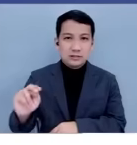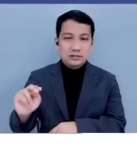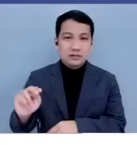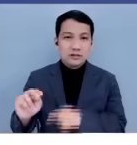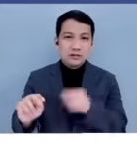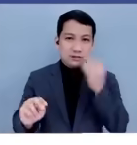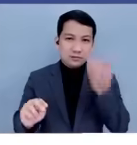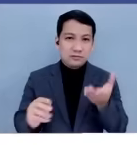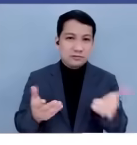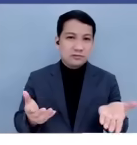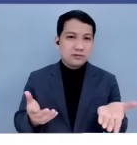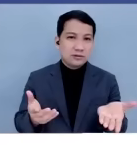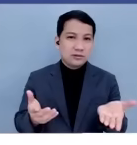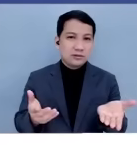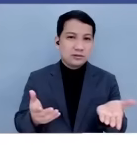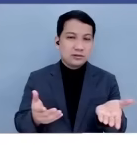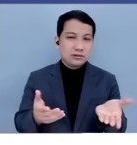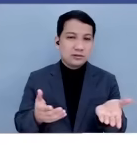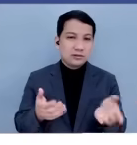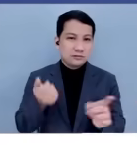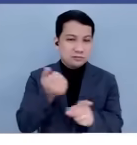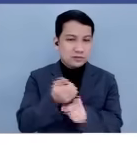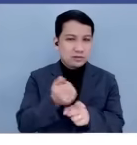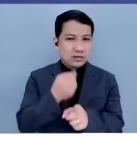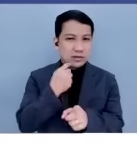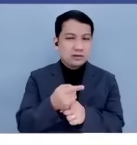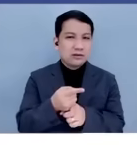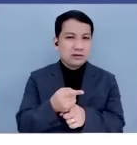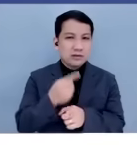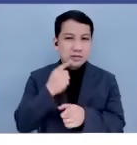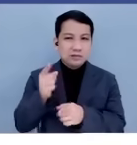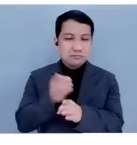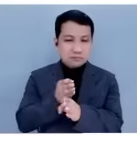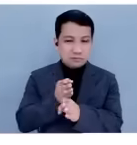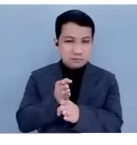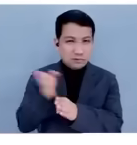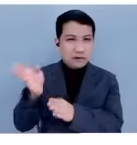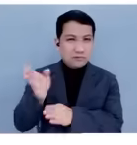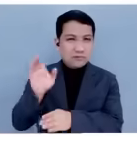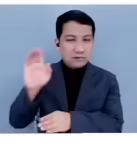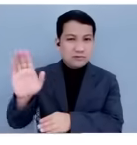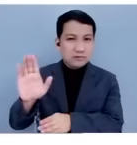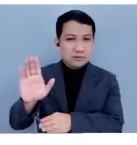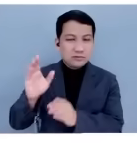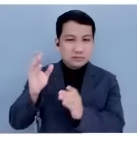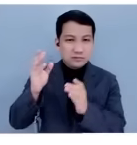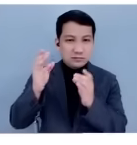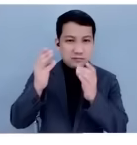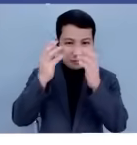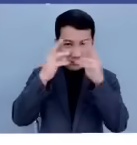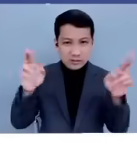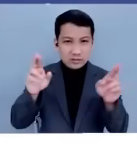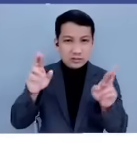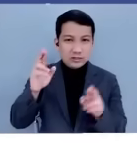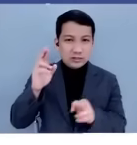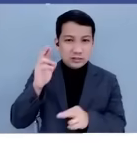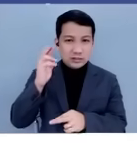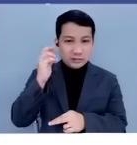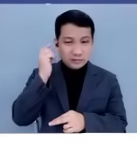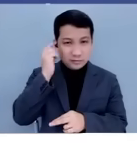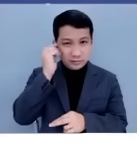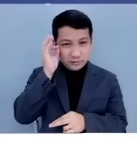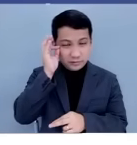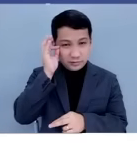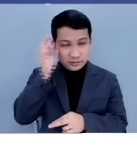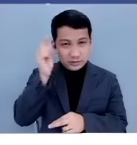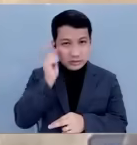they are being terrorized. Ito ang patutsada ni Senator G.V. Ejercito kay San Juan City Mayor Francis Zamora sa isang press conference